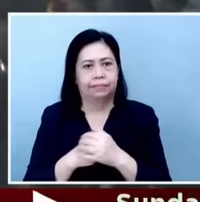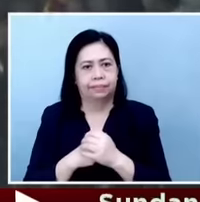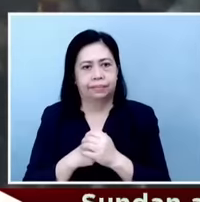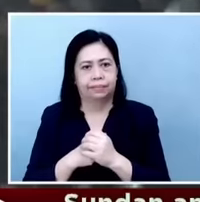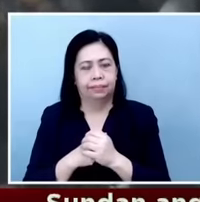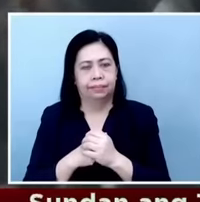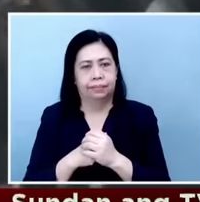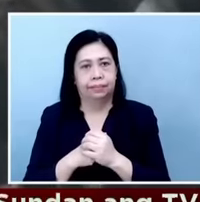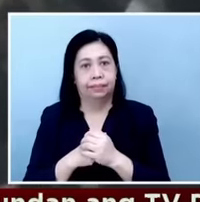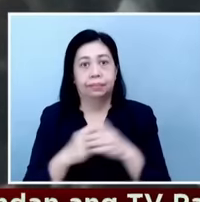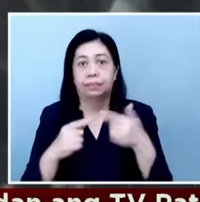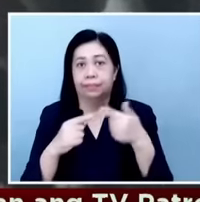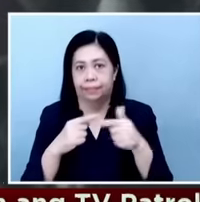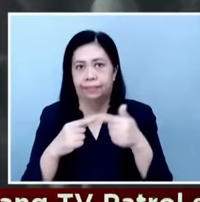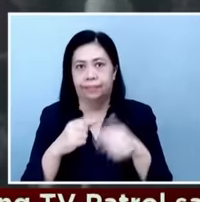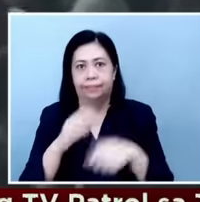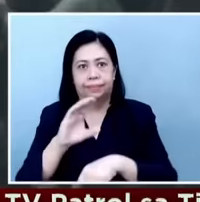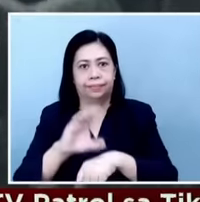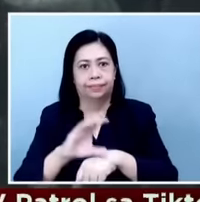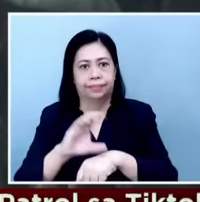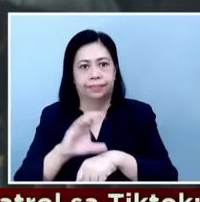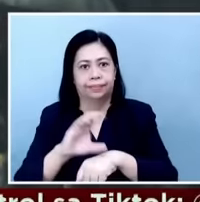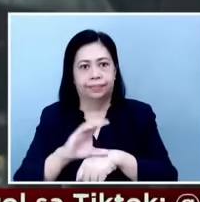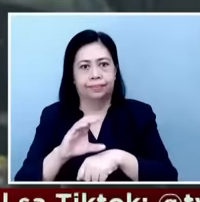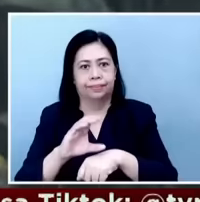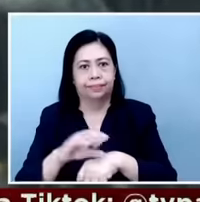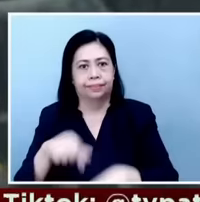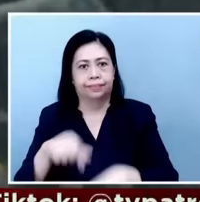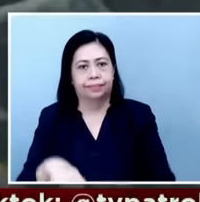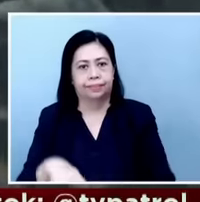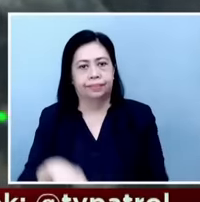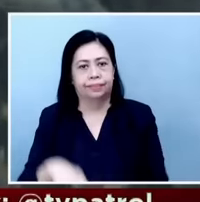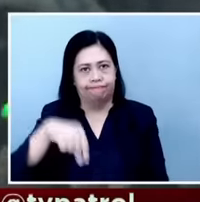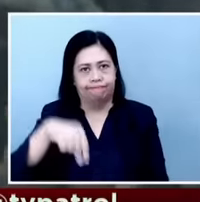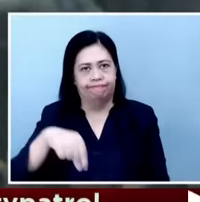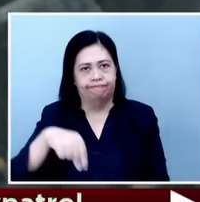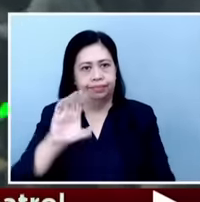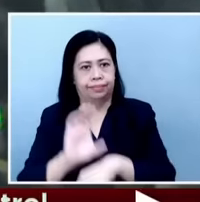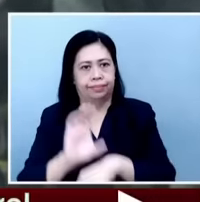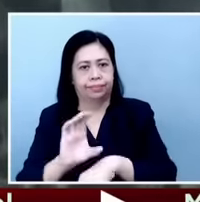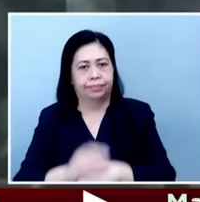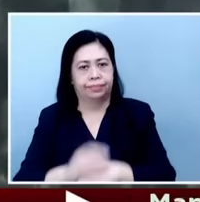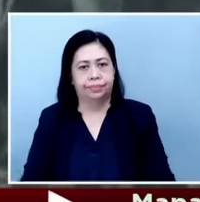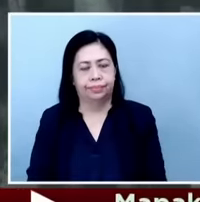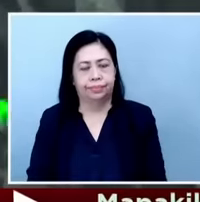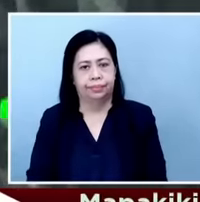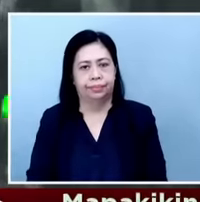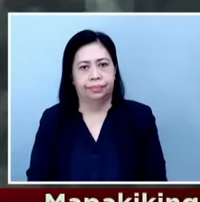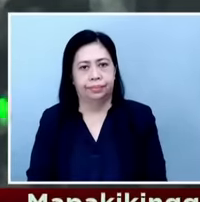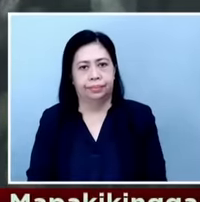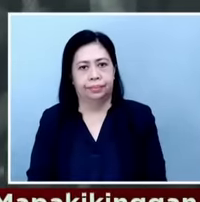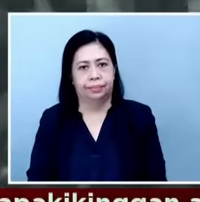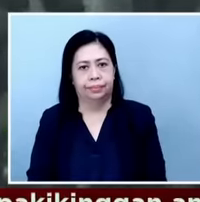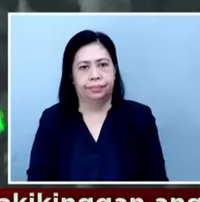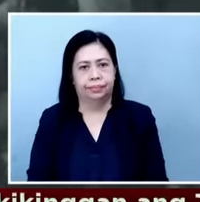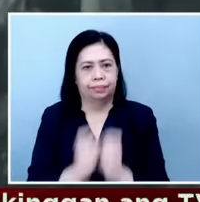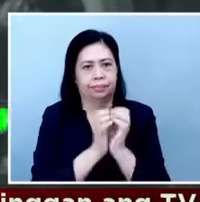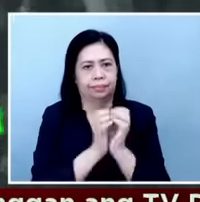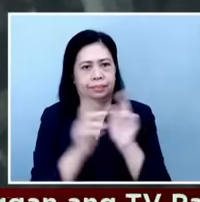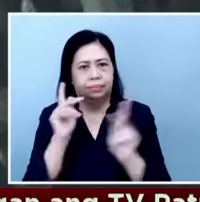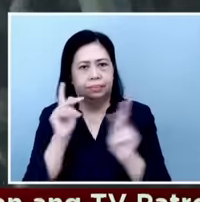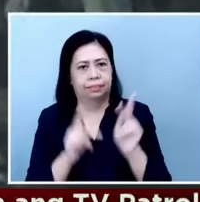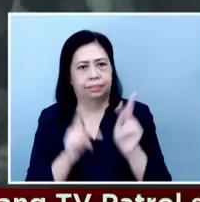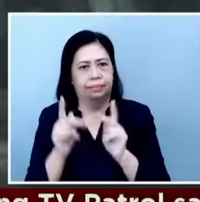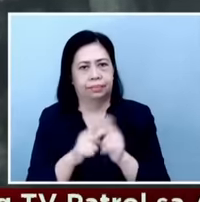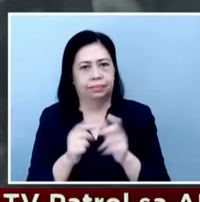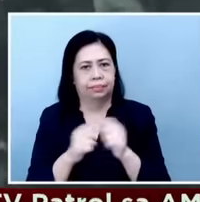sa gate ng simbahan nito pong Quiapo Church. Ayan na po, nagkakagulo na po mga tao at